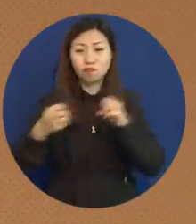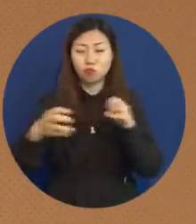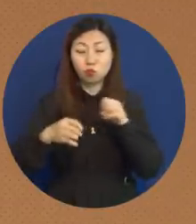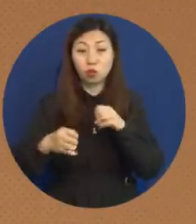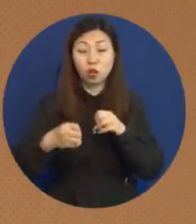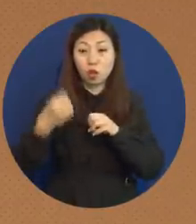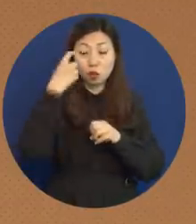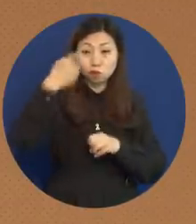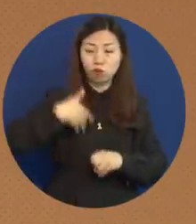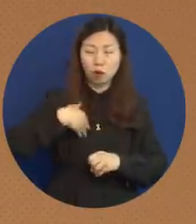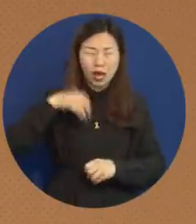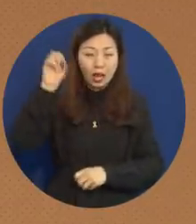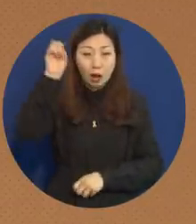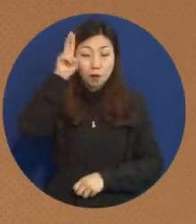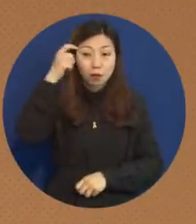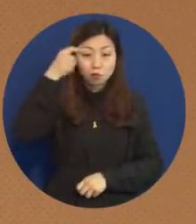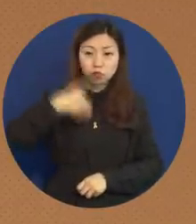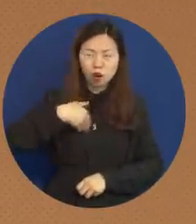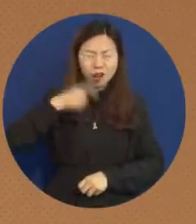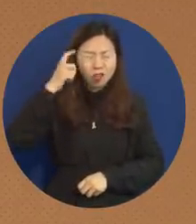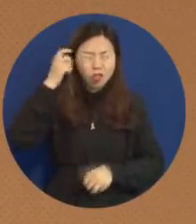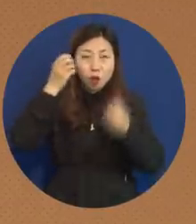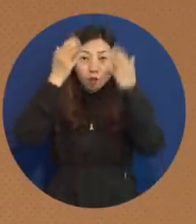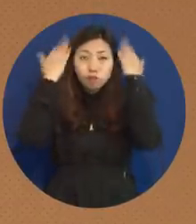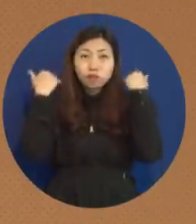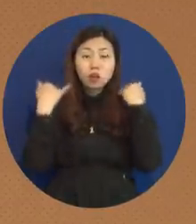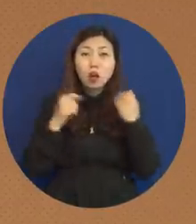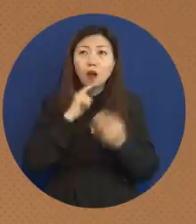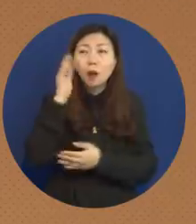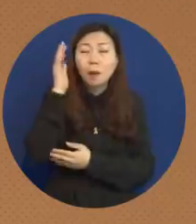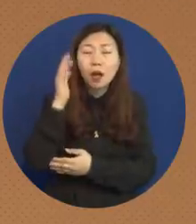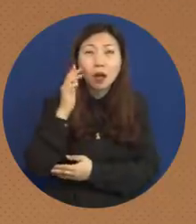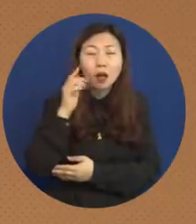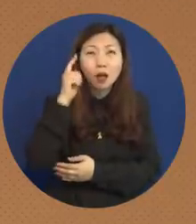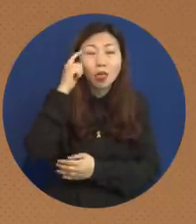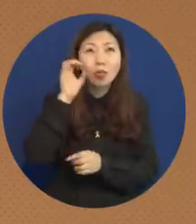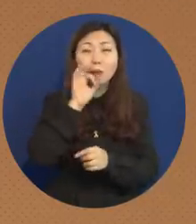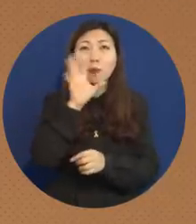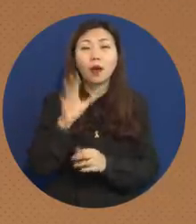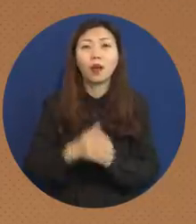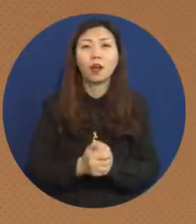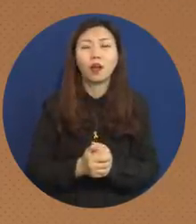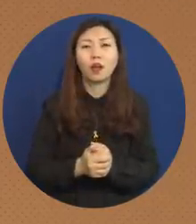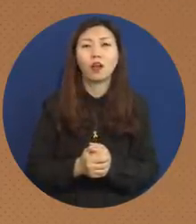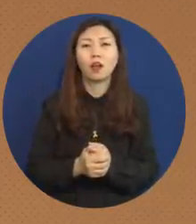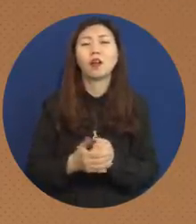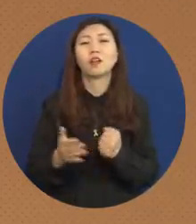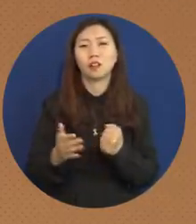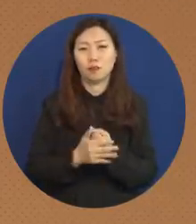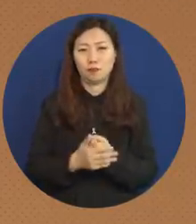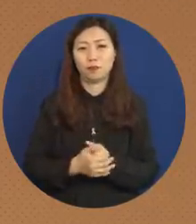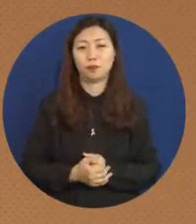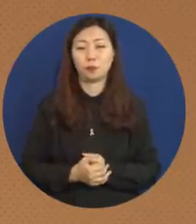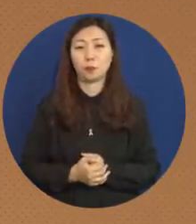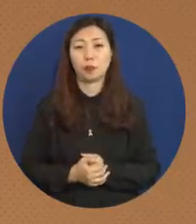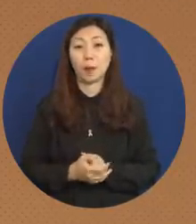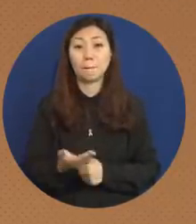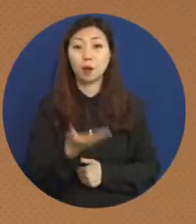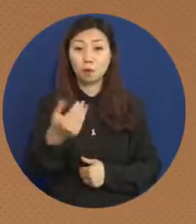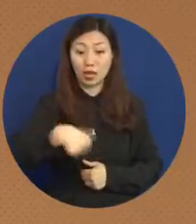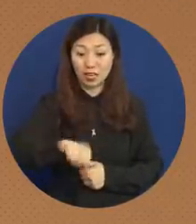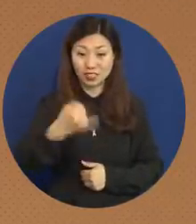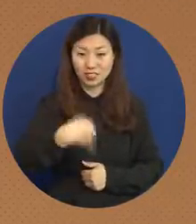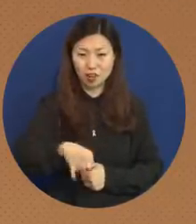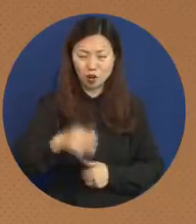머리가 새카마져 가지고 무슨 소리 해야 될지 모르는 이런 일이 벌어지기 때문에. 그래서 여러분들의 아이들이